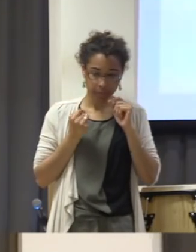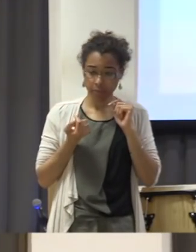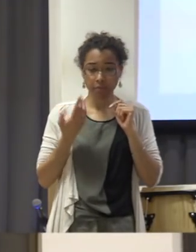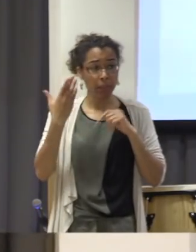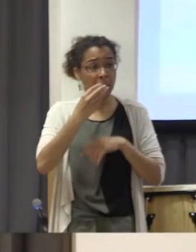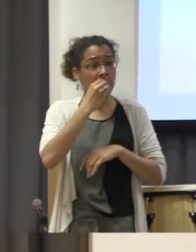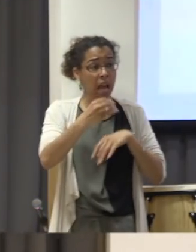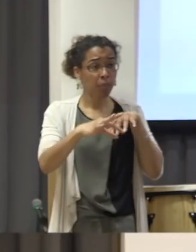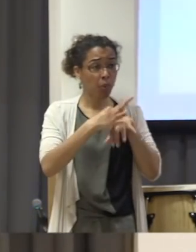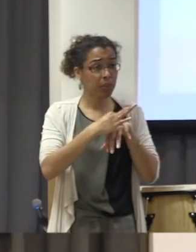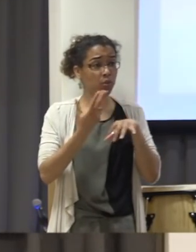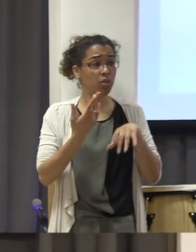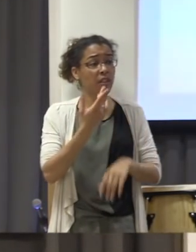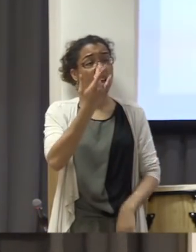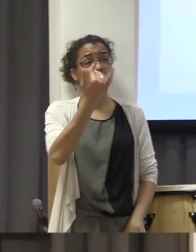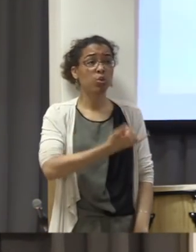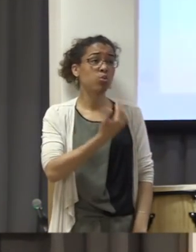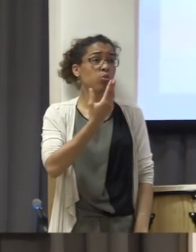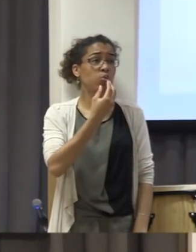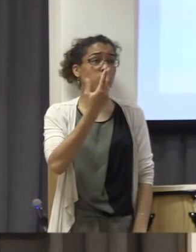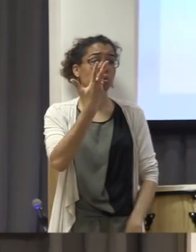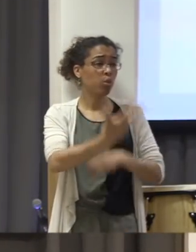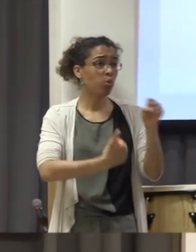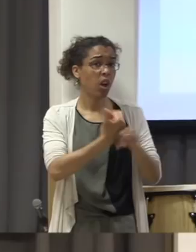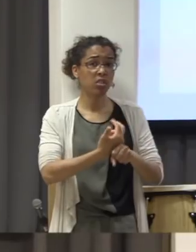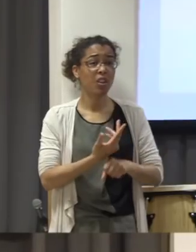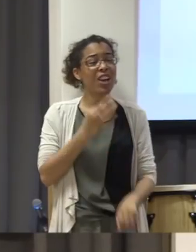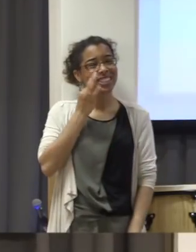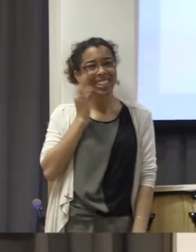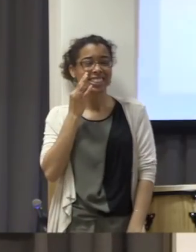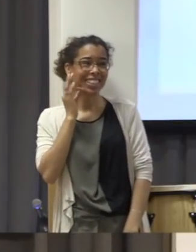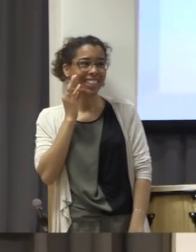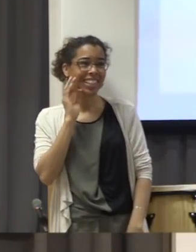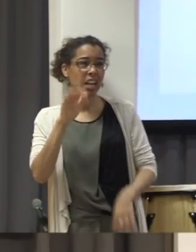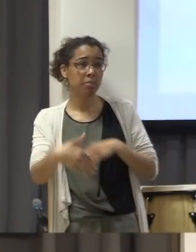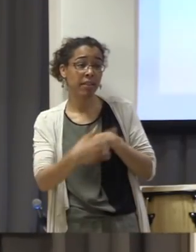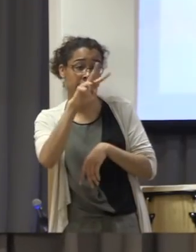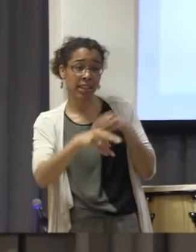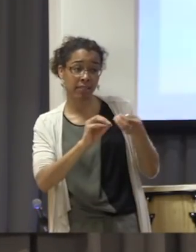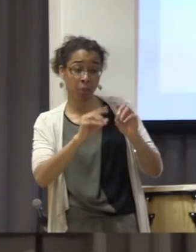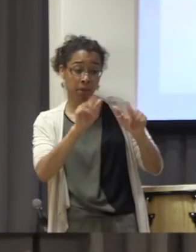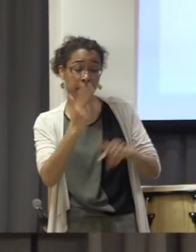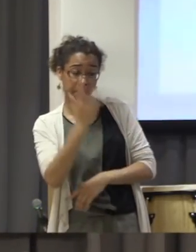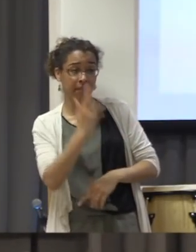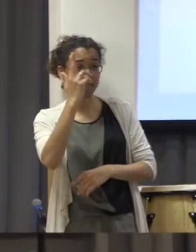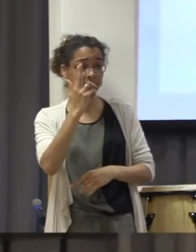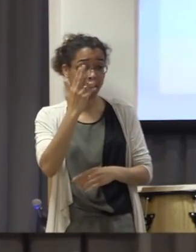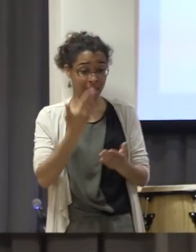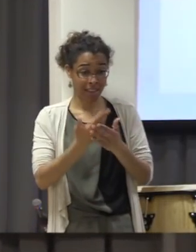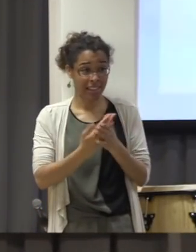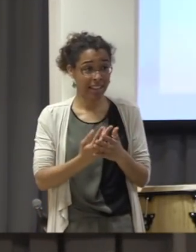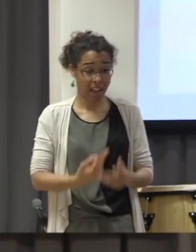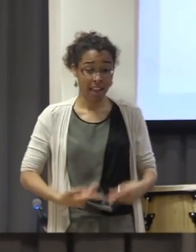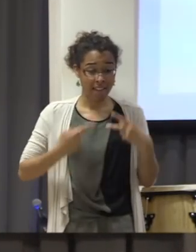mariage, c'est dans les 2 jours, 2 ans, 3 ans, chérie, hein. Mais après, le vrai problème commence. C'est là maintenant ta vie est mise